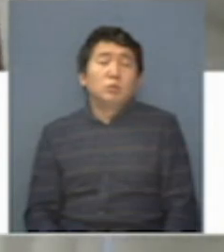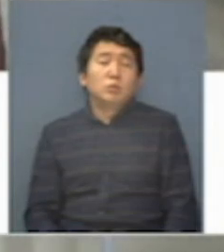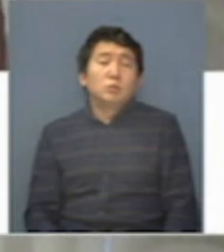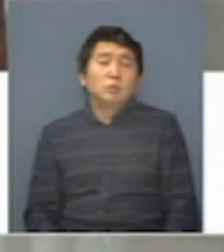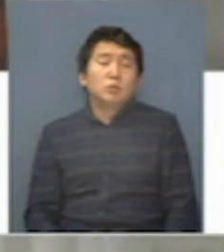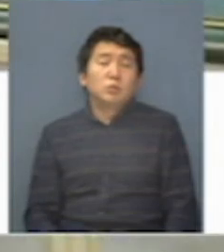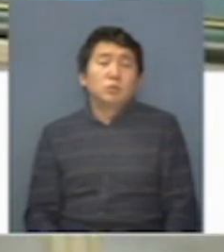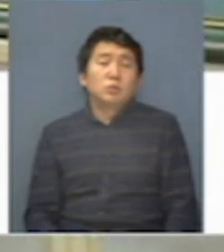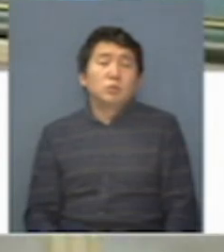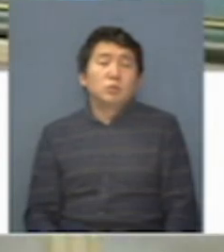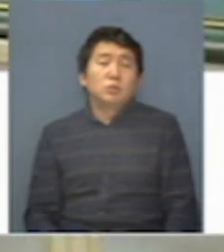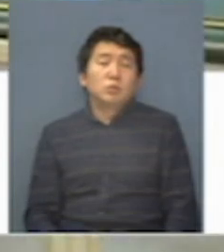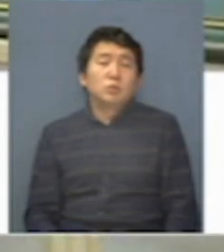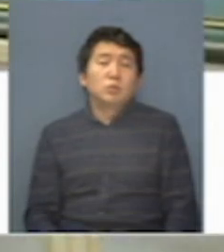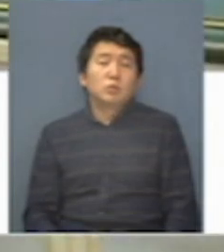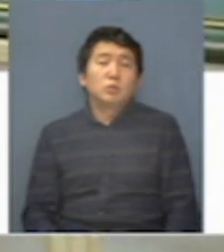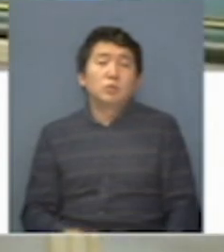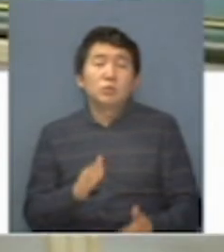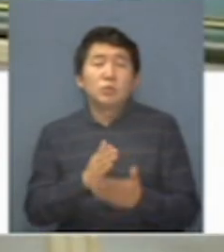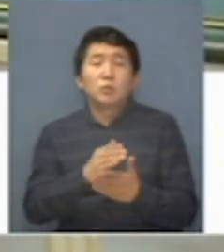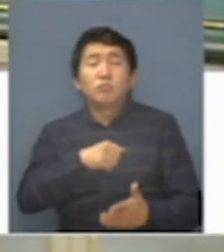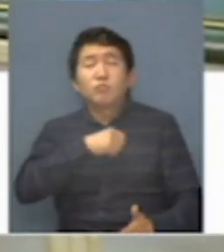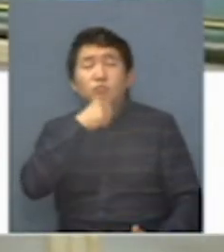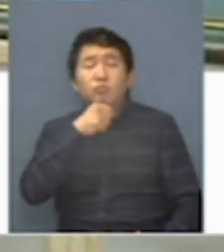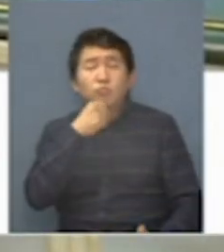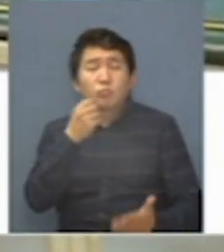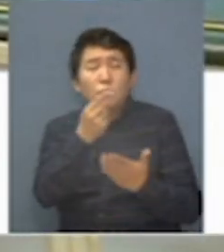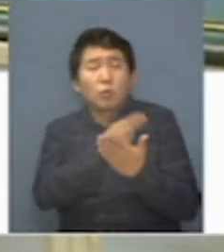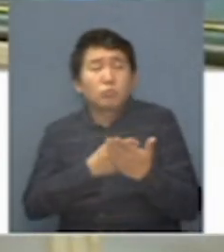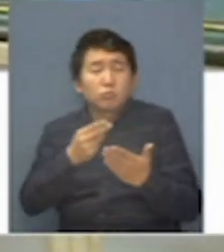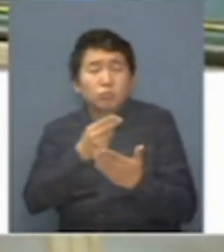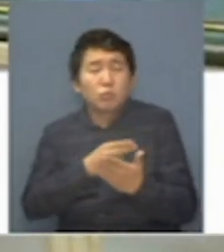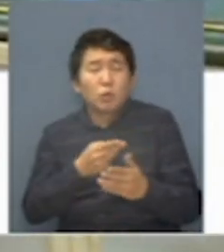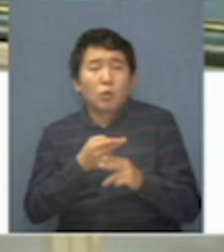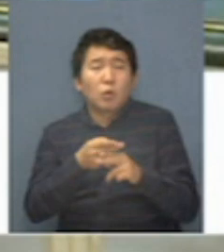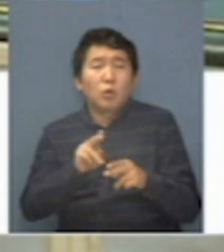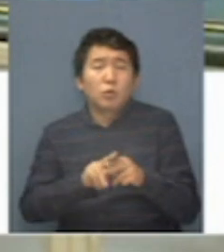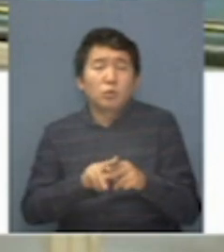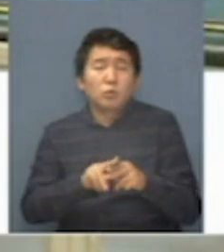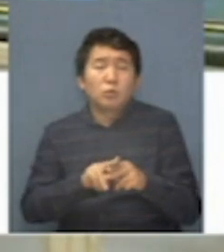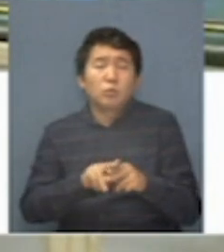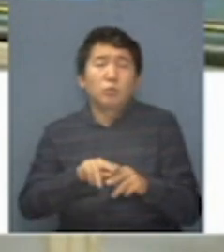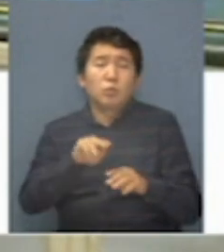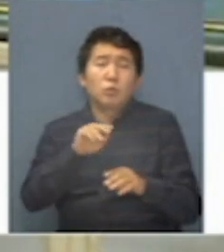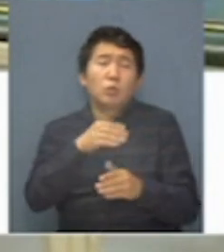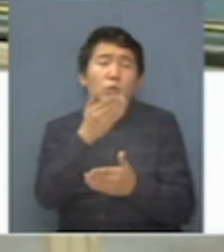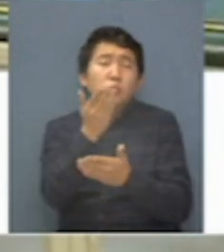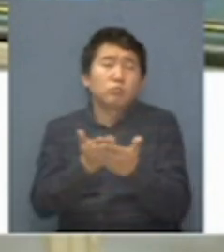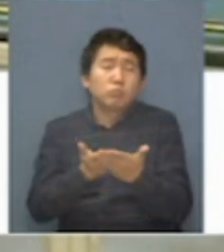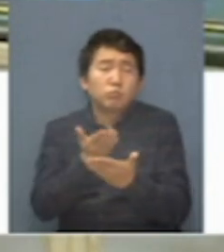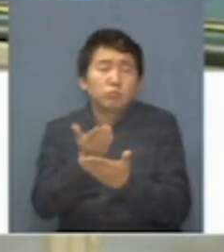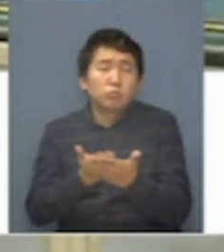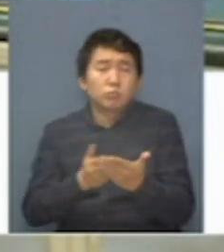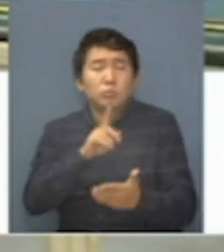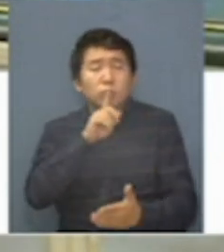объединение есть взрослых художников опытные, которые делятся своим советом, дают